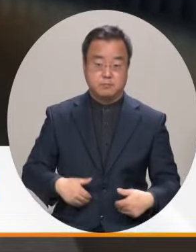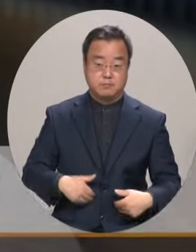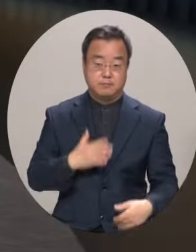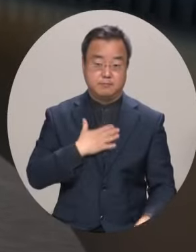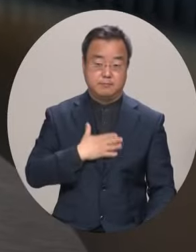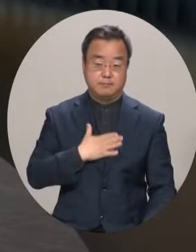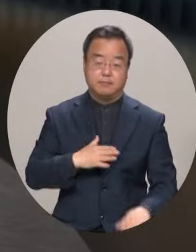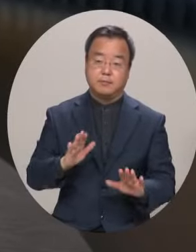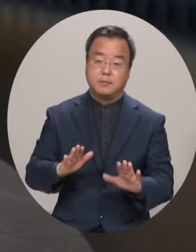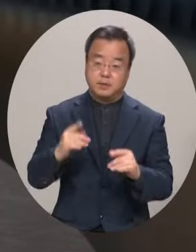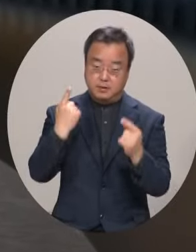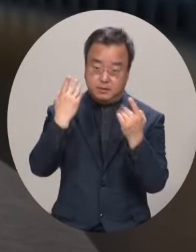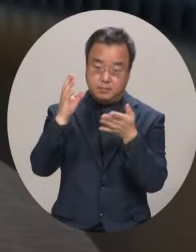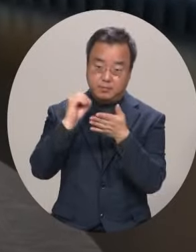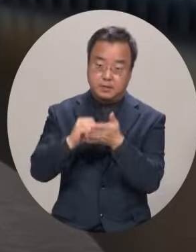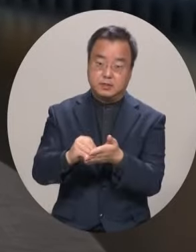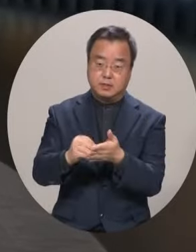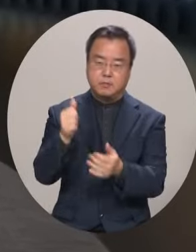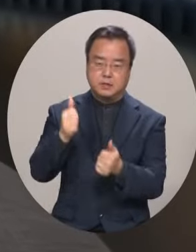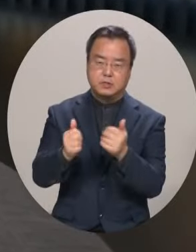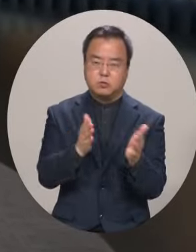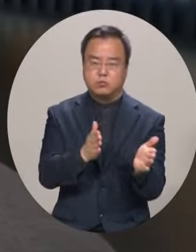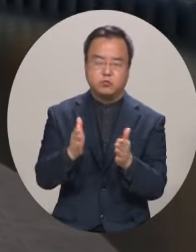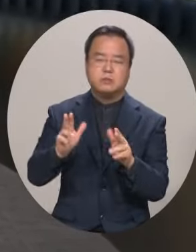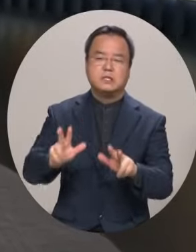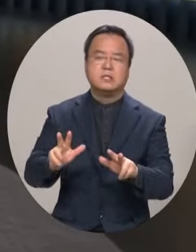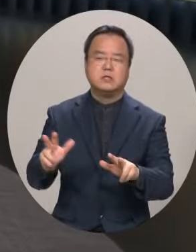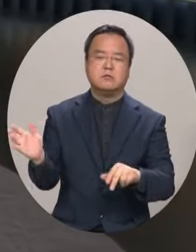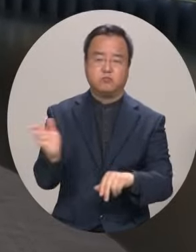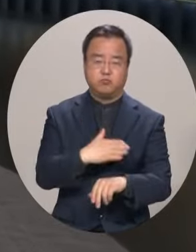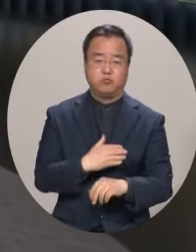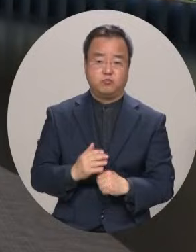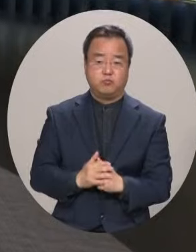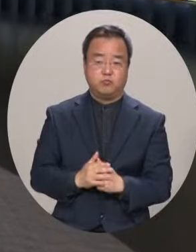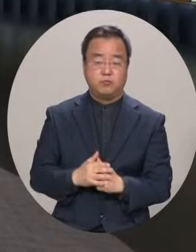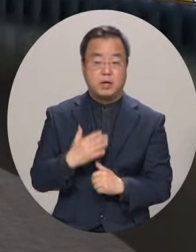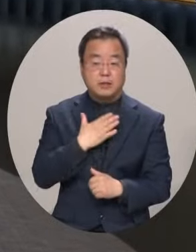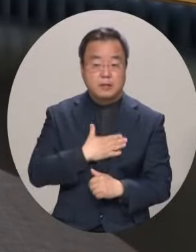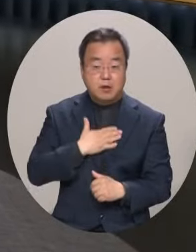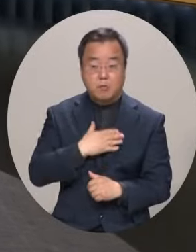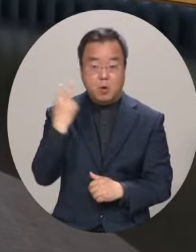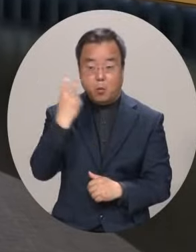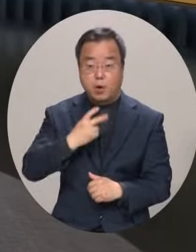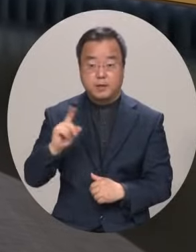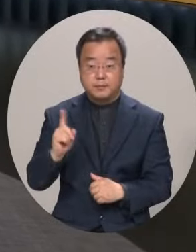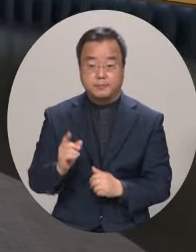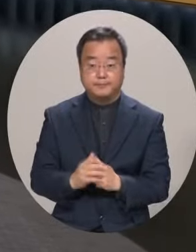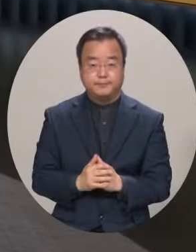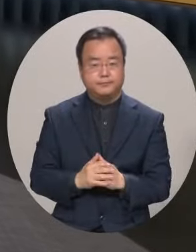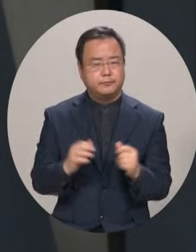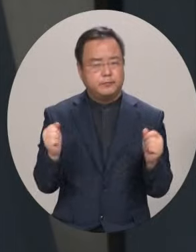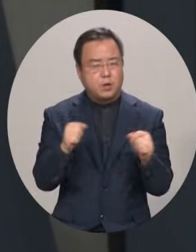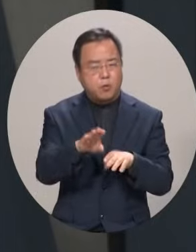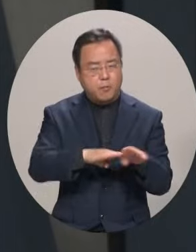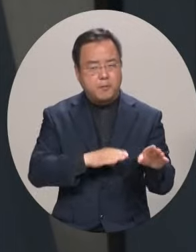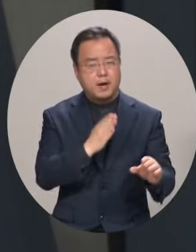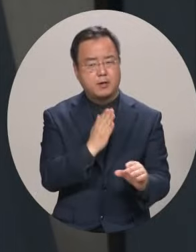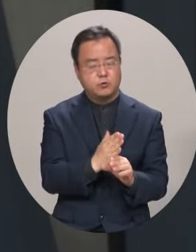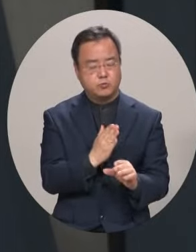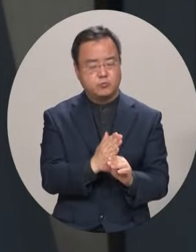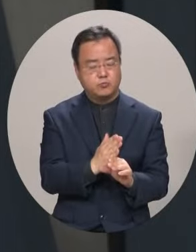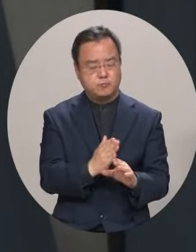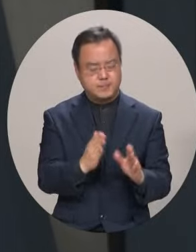지금부터가 시작입니다이 수험생들이 멘탈 관리는 어떻게 하는게 좋겠습니까 예 지난 겨울방학 동안 학생들이 열심히 공부를